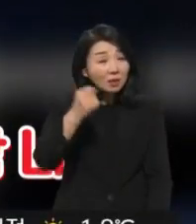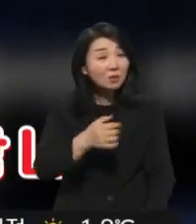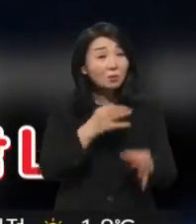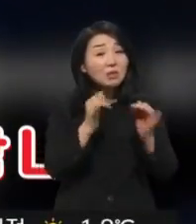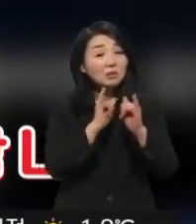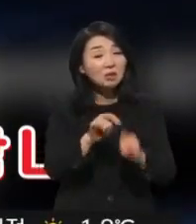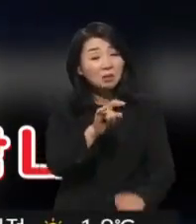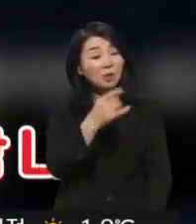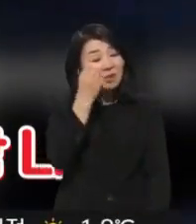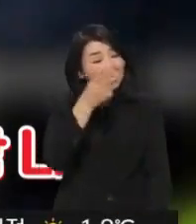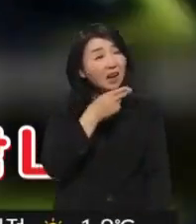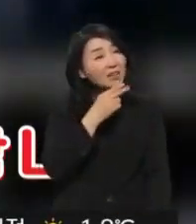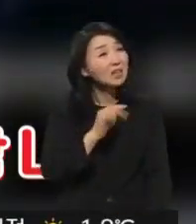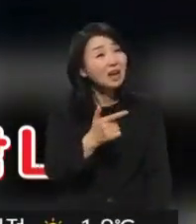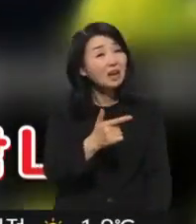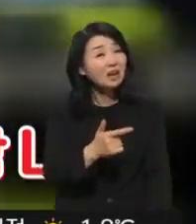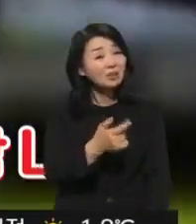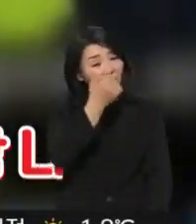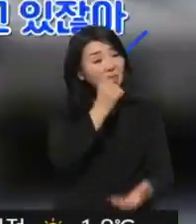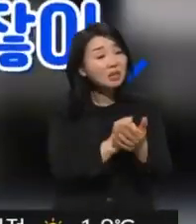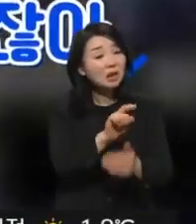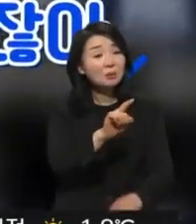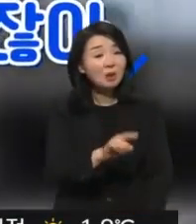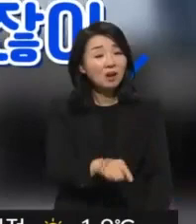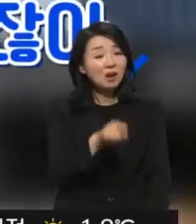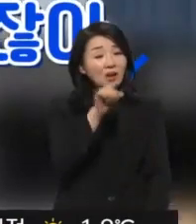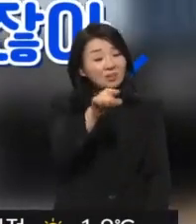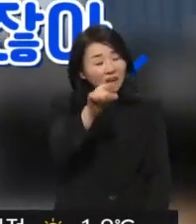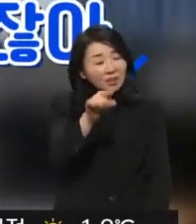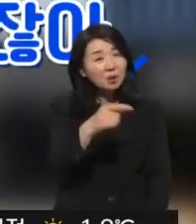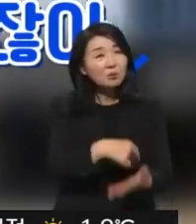외치는 사람은 아니다 하고. 괜찮아. 아니, 저런